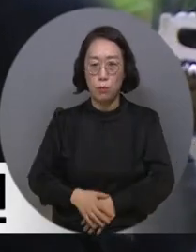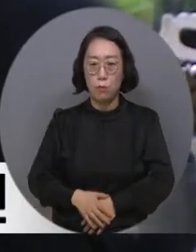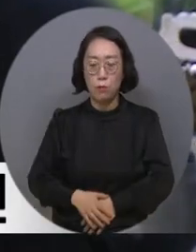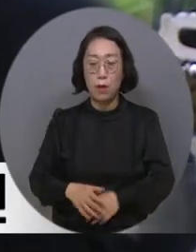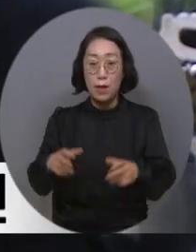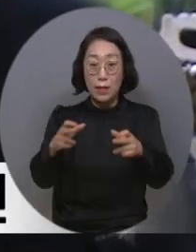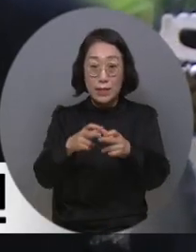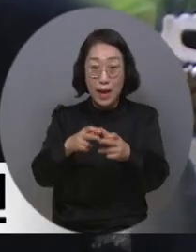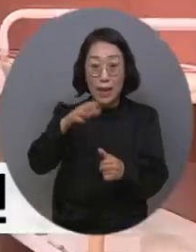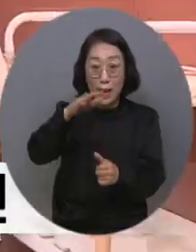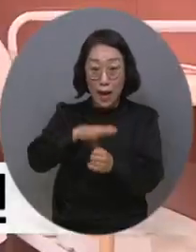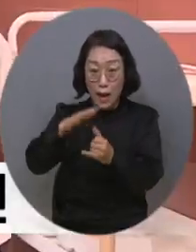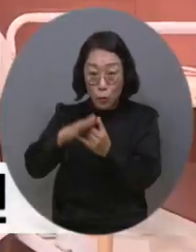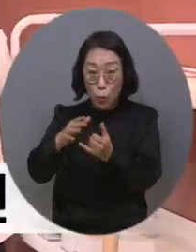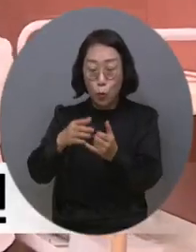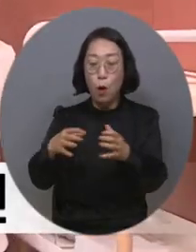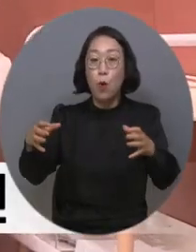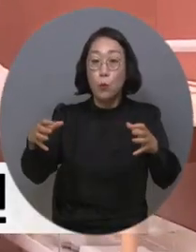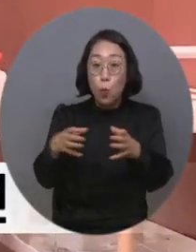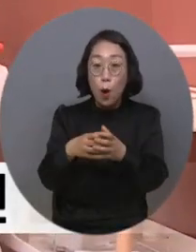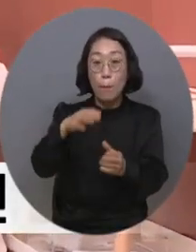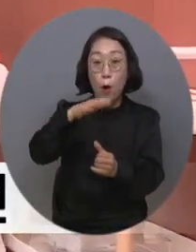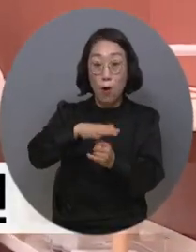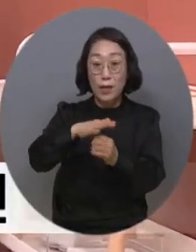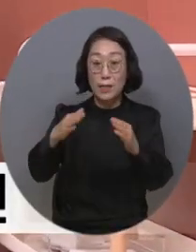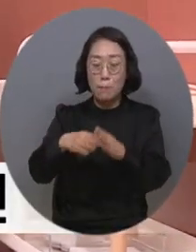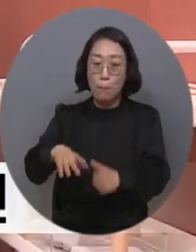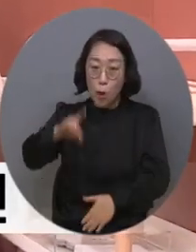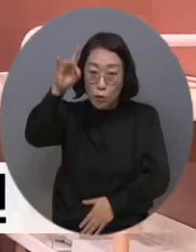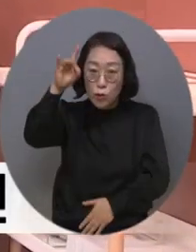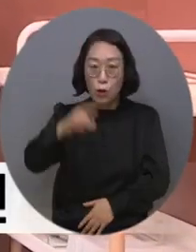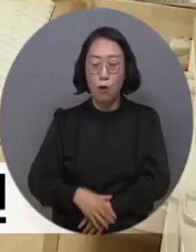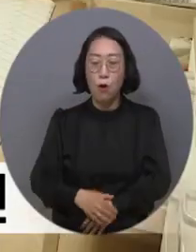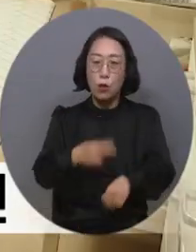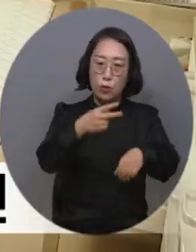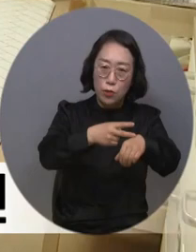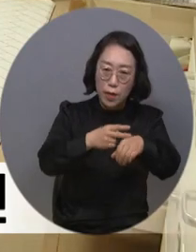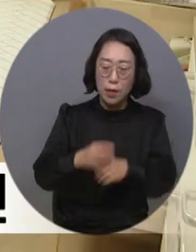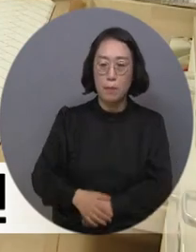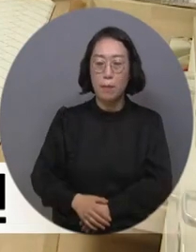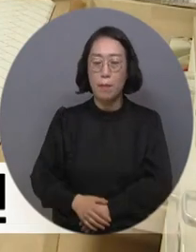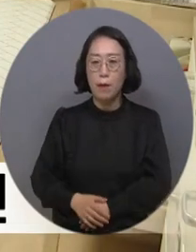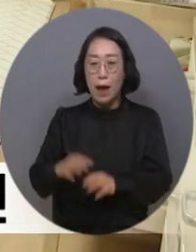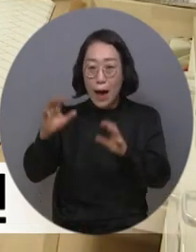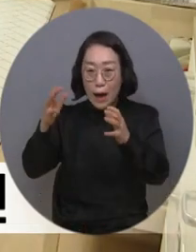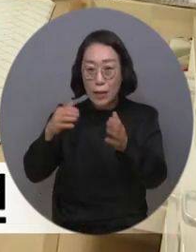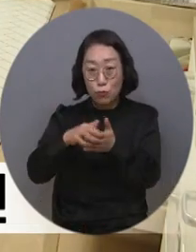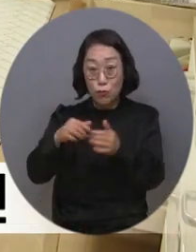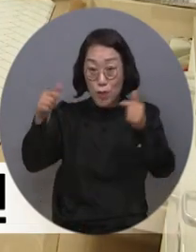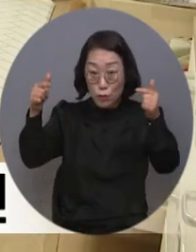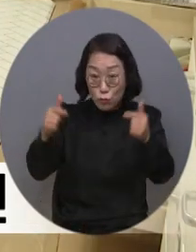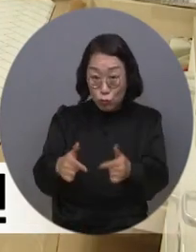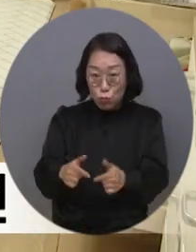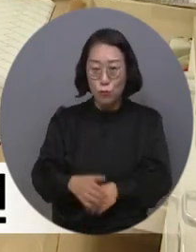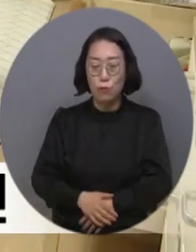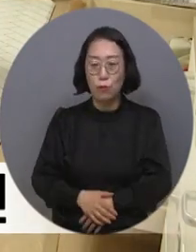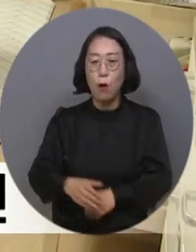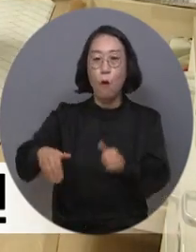장애아 전문 통합어린이집에 교사대 아동비율을 우선적으로 줄여 고용 여건을 획기적으로 개선합니다